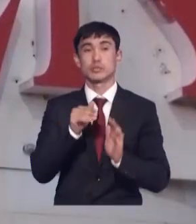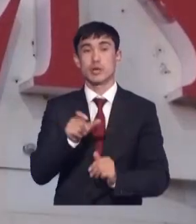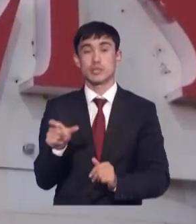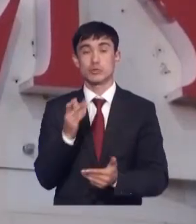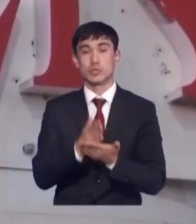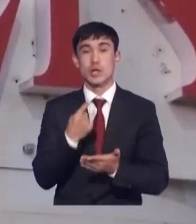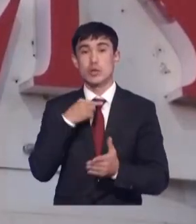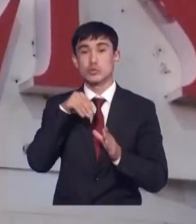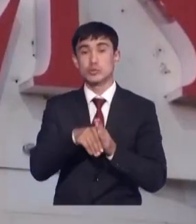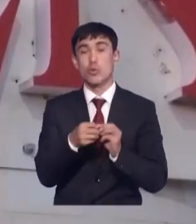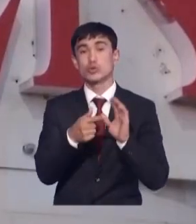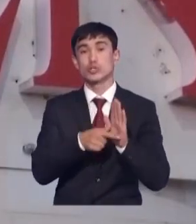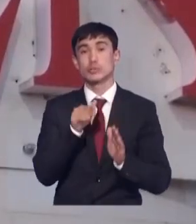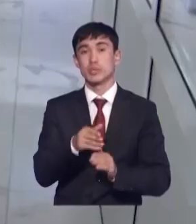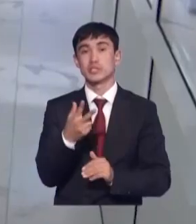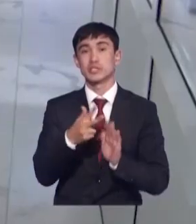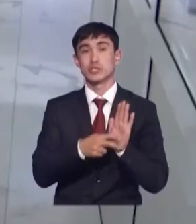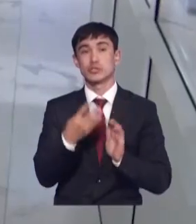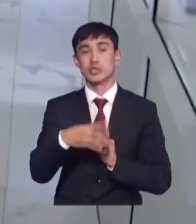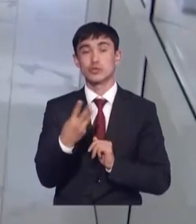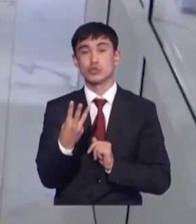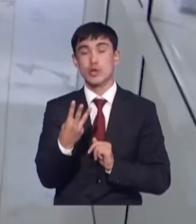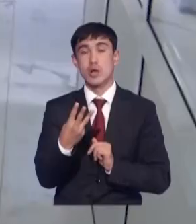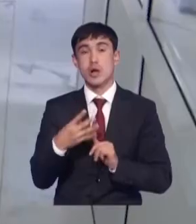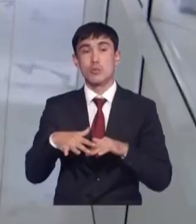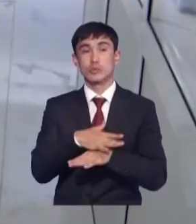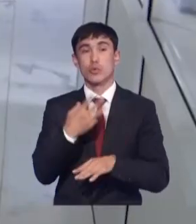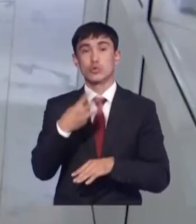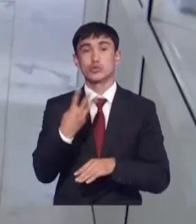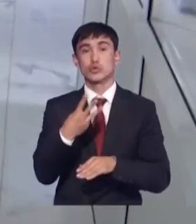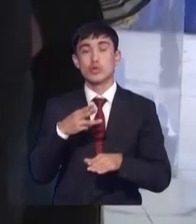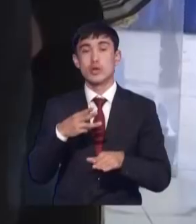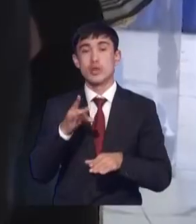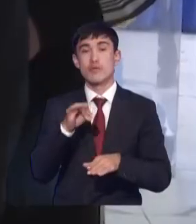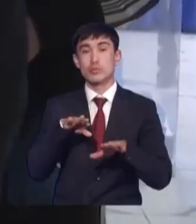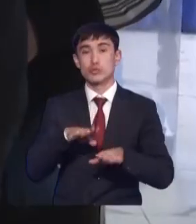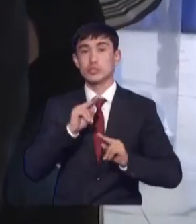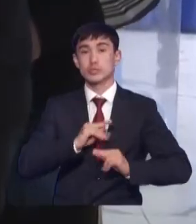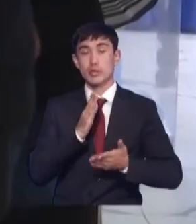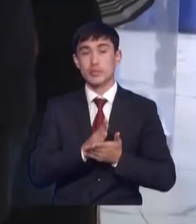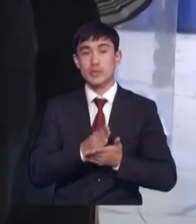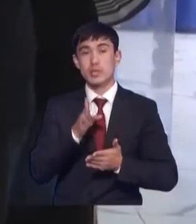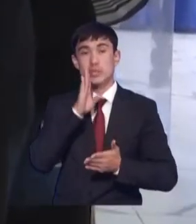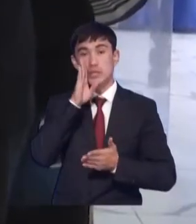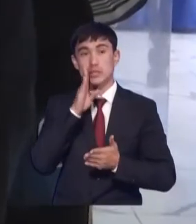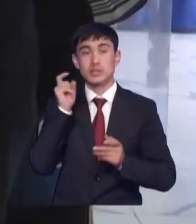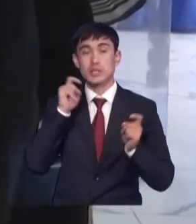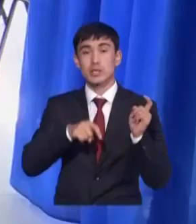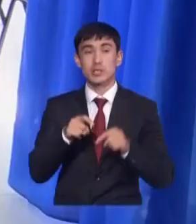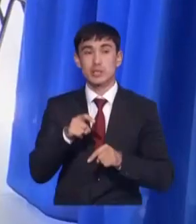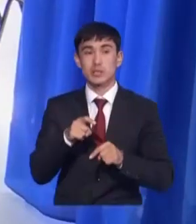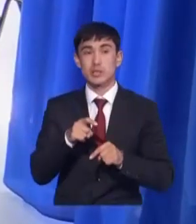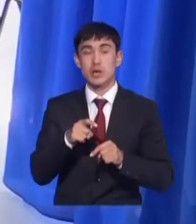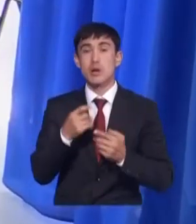дауыс берушілер саны 17 843. Аумақта 34 референдум учаскесі жұмыс істеп тұр. Таңсәріден дауыс беруге келгендердің